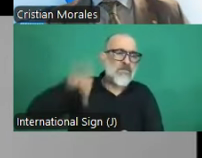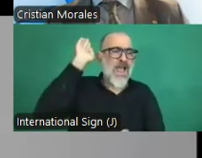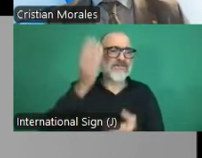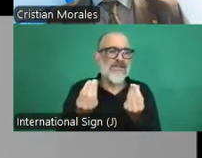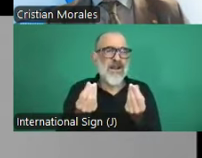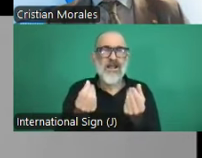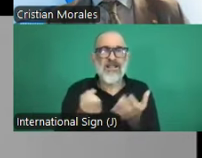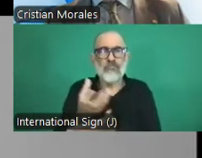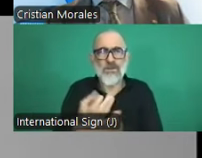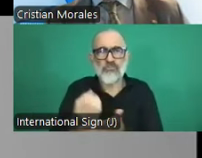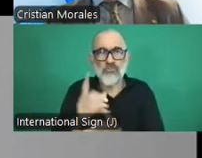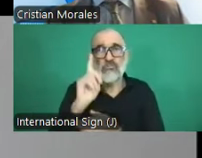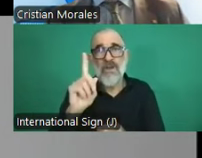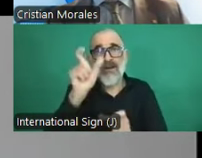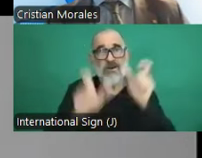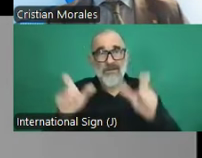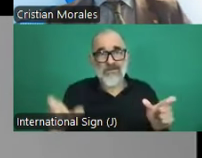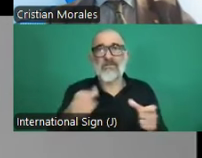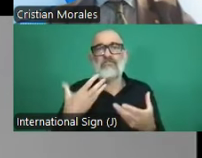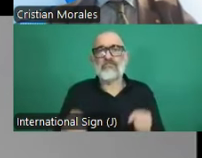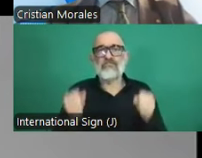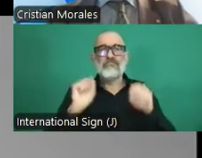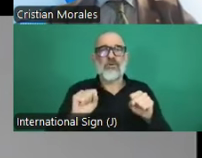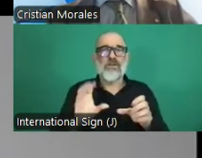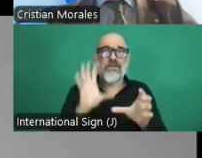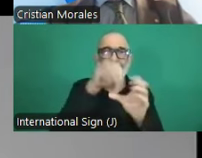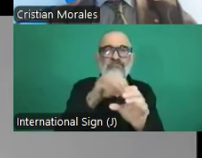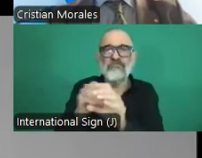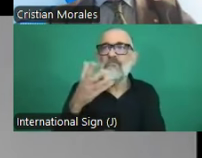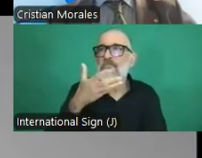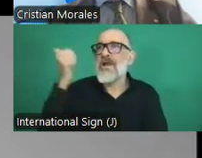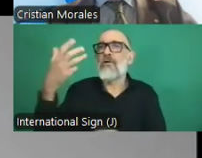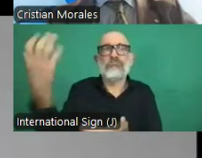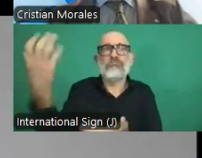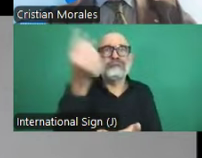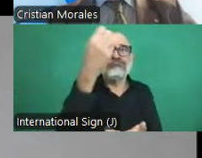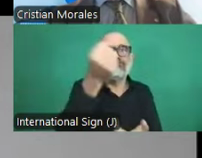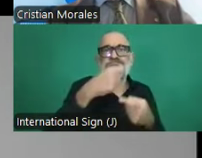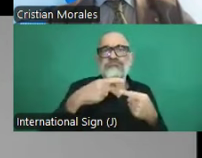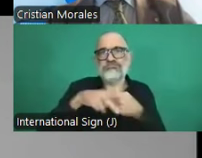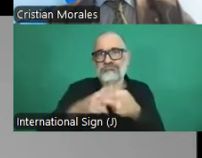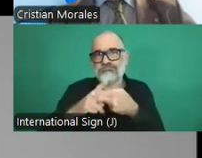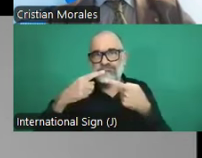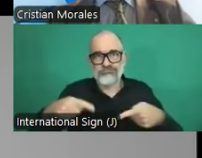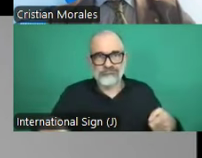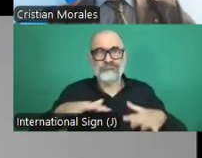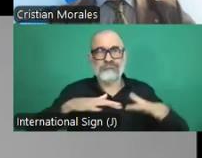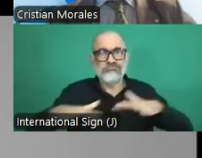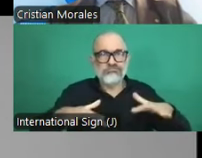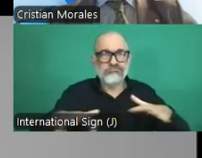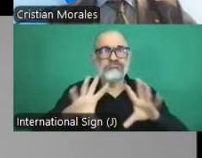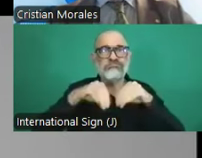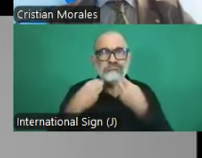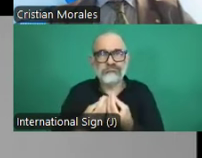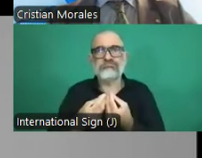mobilizar pour recursos mieux orçamentários allouer des e ressources, recursos de mieux dívidas mobiliser des que ressources du hospitais